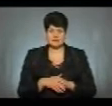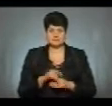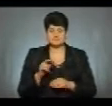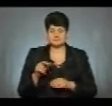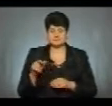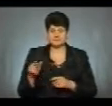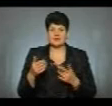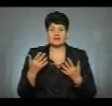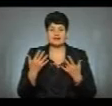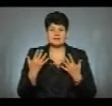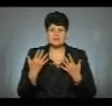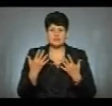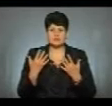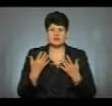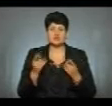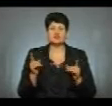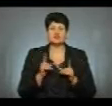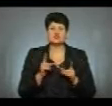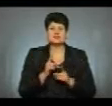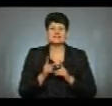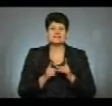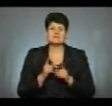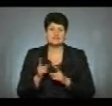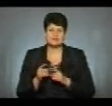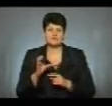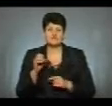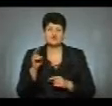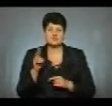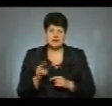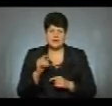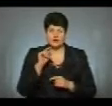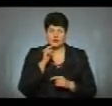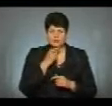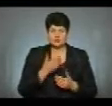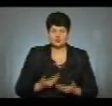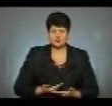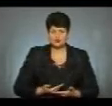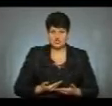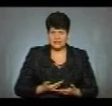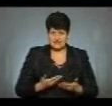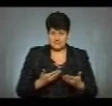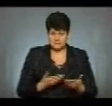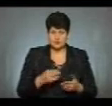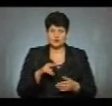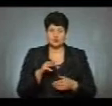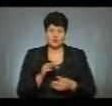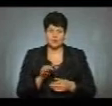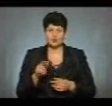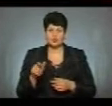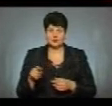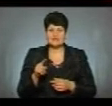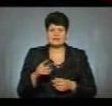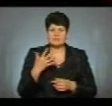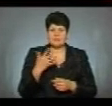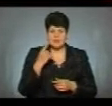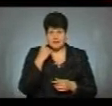респондентів, наскільки щось змінилось, скажімо, в соціально-економічному житті, то люди за